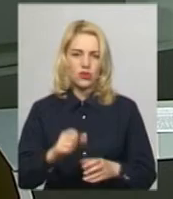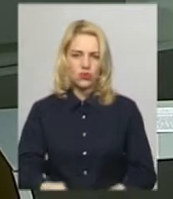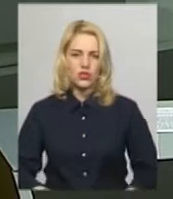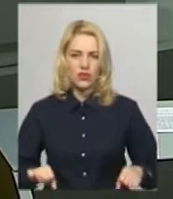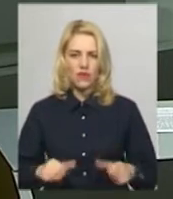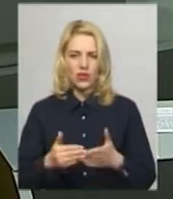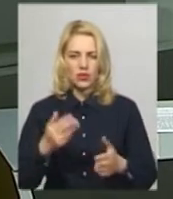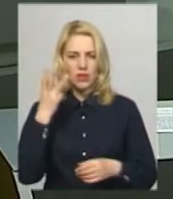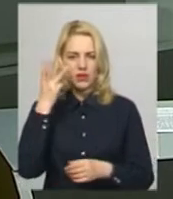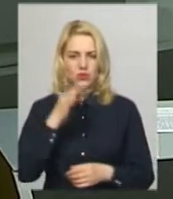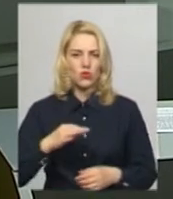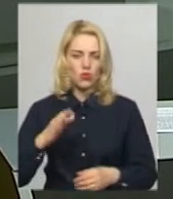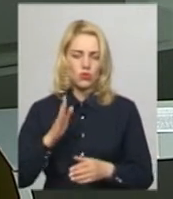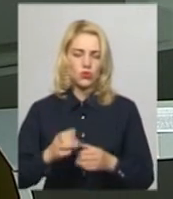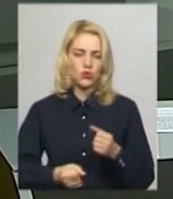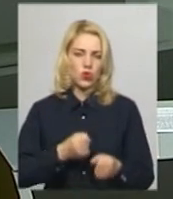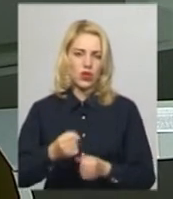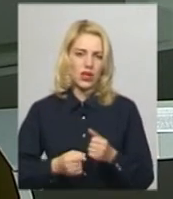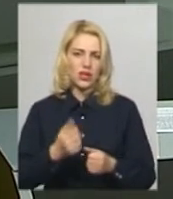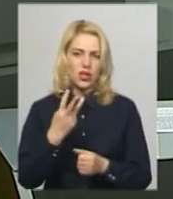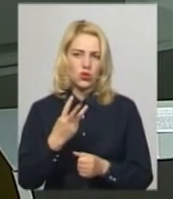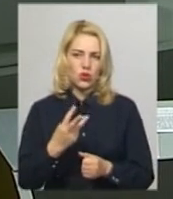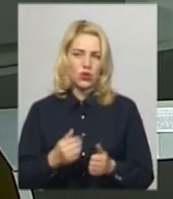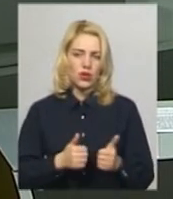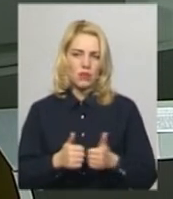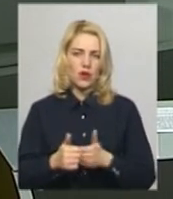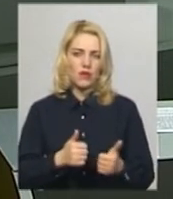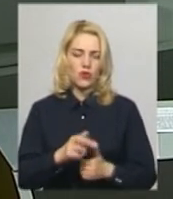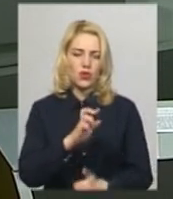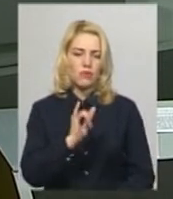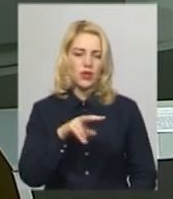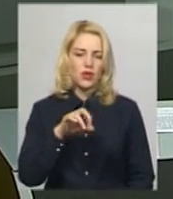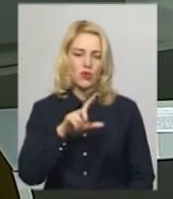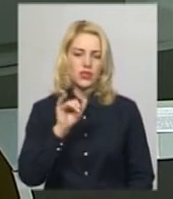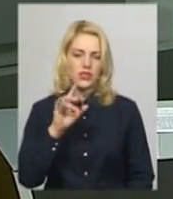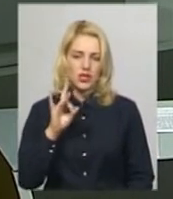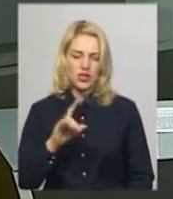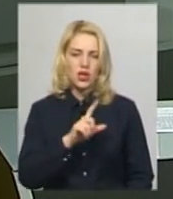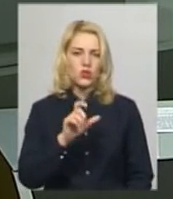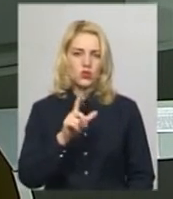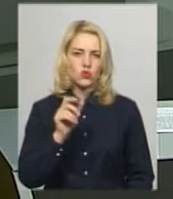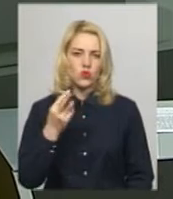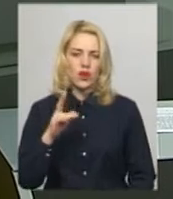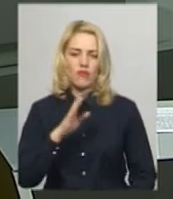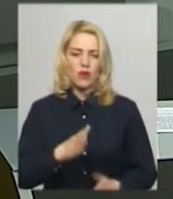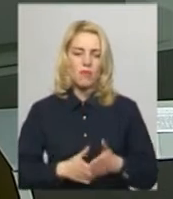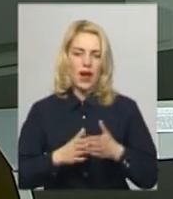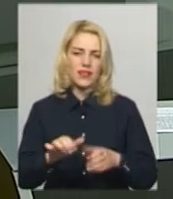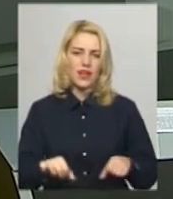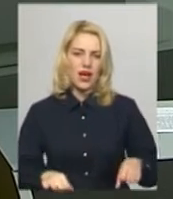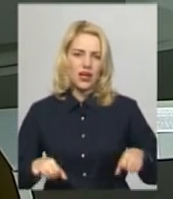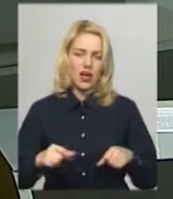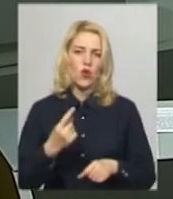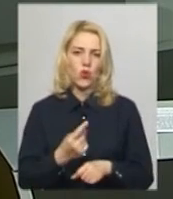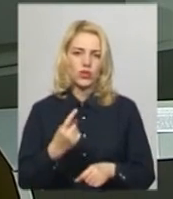Хмельницької області марафон долатимуть троє – Олексій Білозір та Тетяна Зозуля в байдарках-одиночках і Олексій Євдокімов у